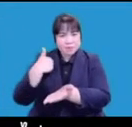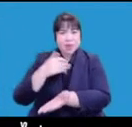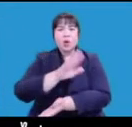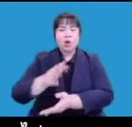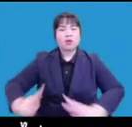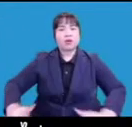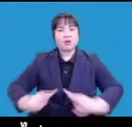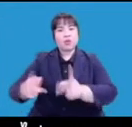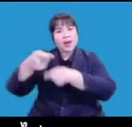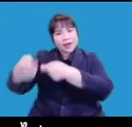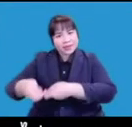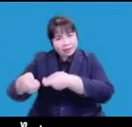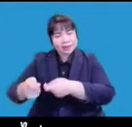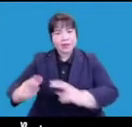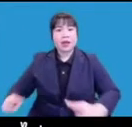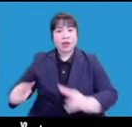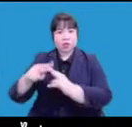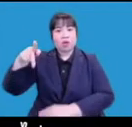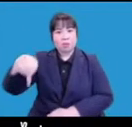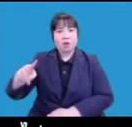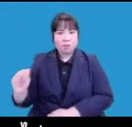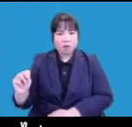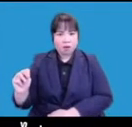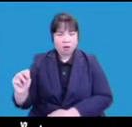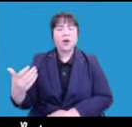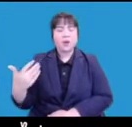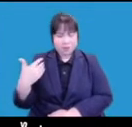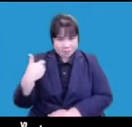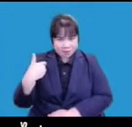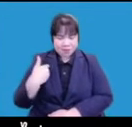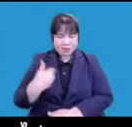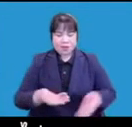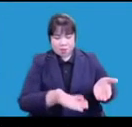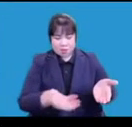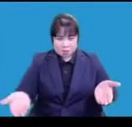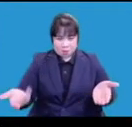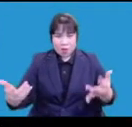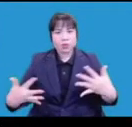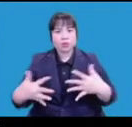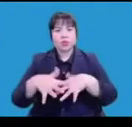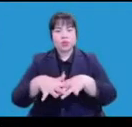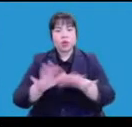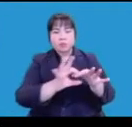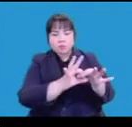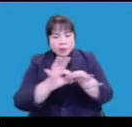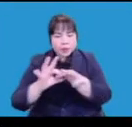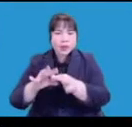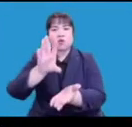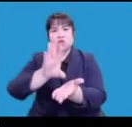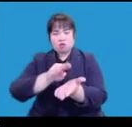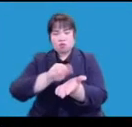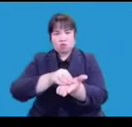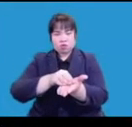ล้วก็จากพม.มาเลยทำการที่จะบูรณาการข้อมูลเหล่านี้เชื่อมเข้าหากันแล้ววันที่เราเชื่อมในครั้ง